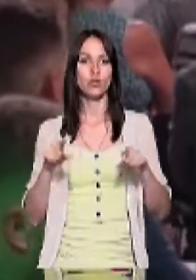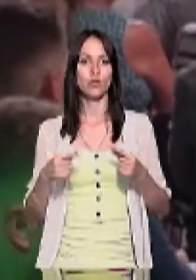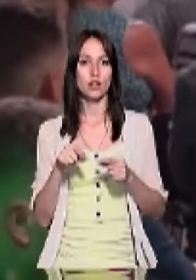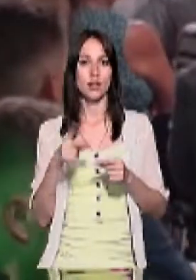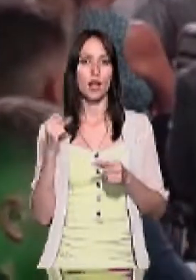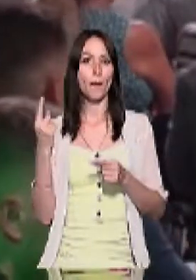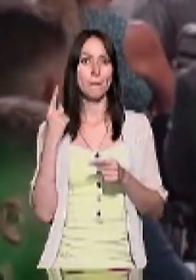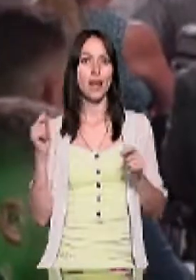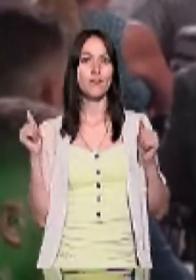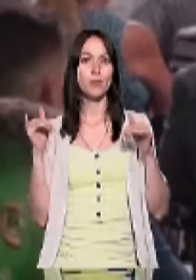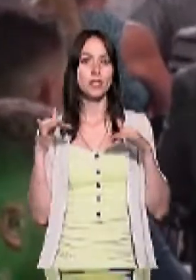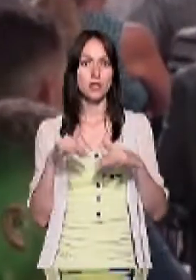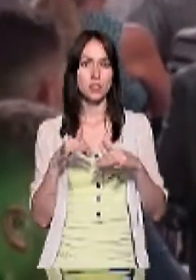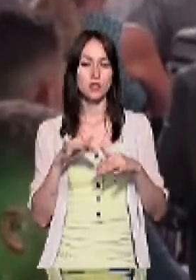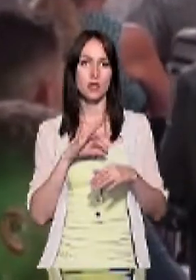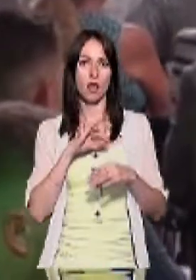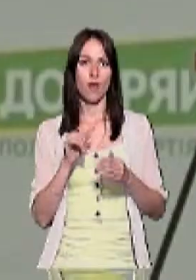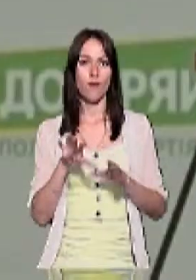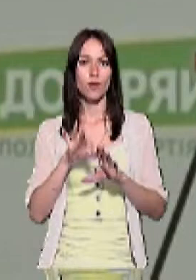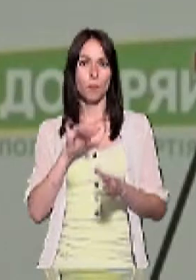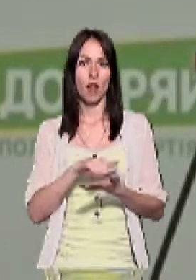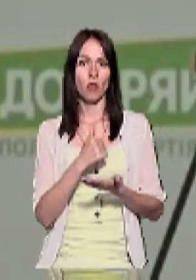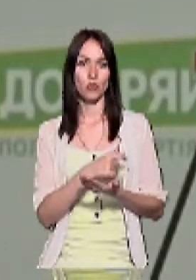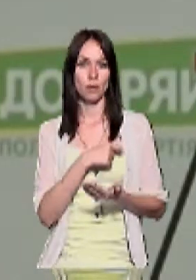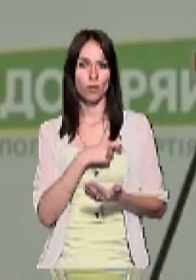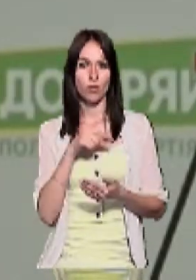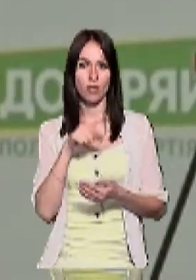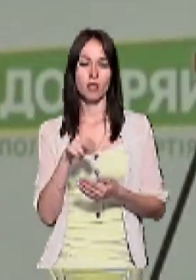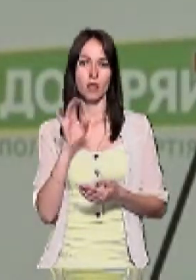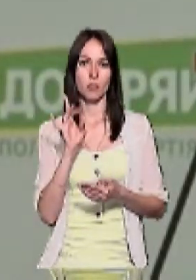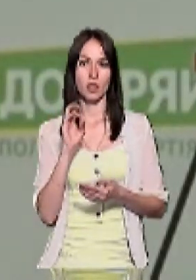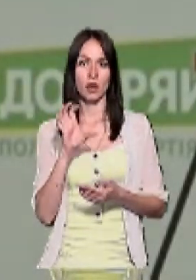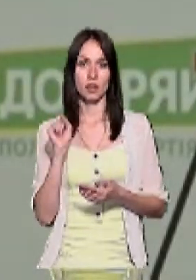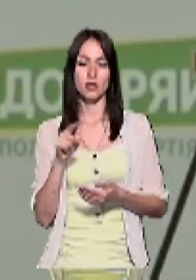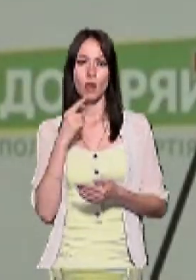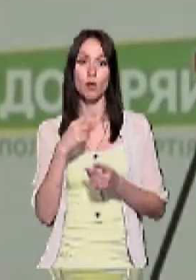з'їзді, очільником політсили обирають Геннадія Кернеса. Промову він читає з суфлера.